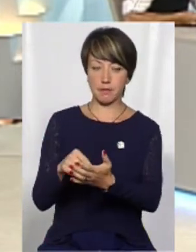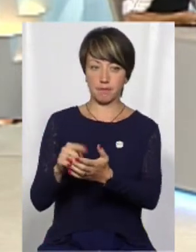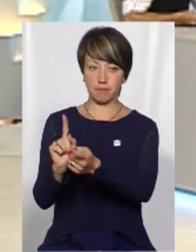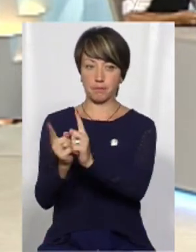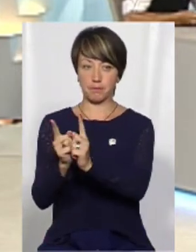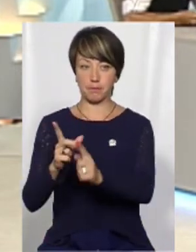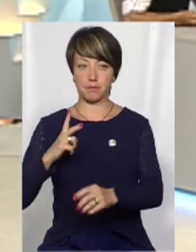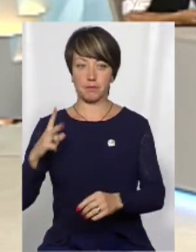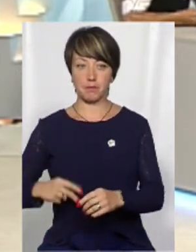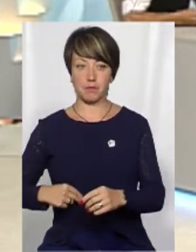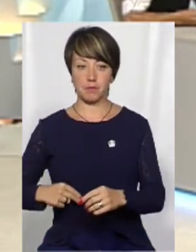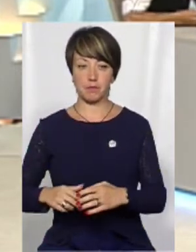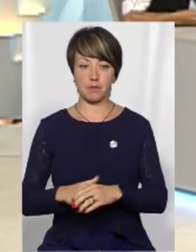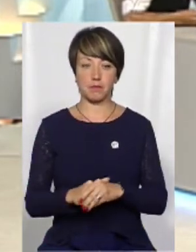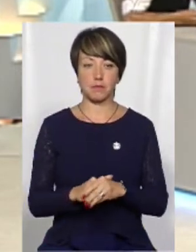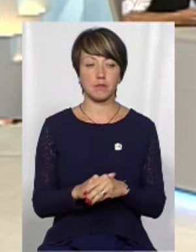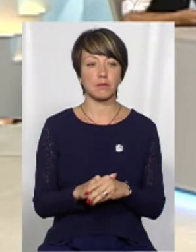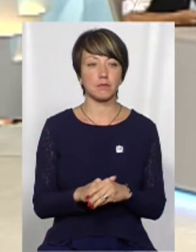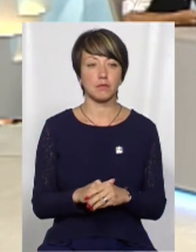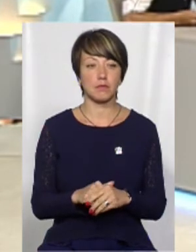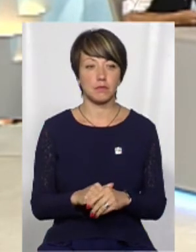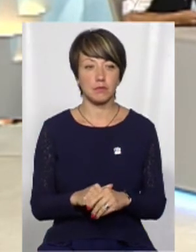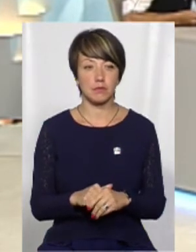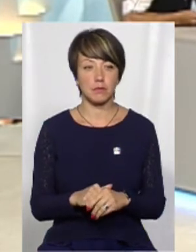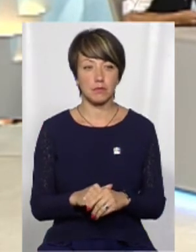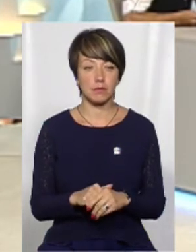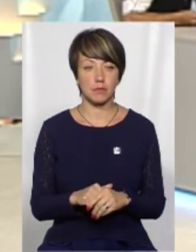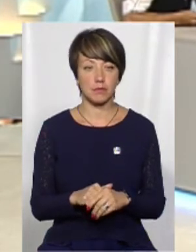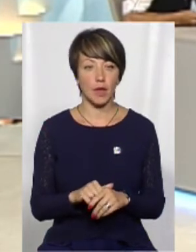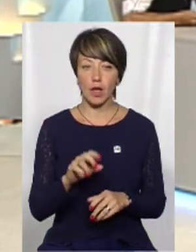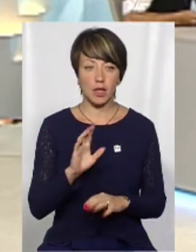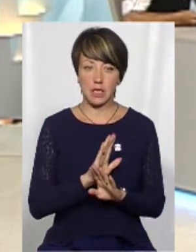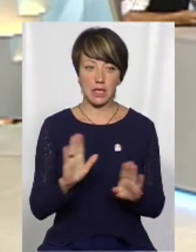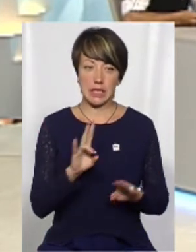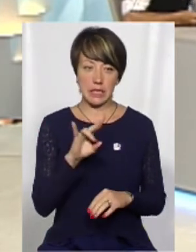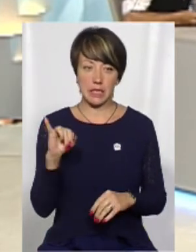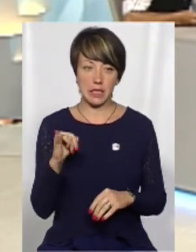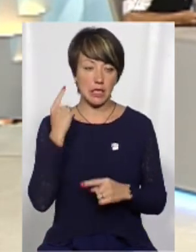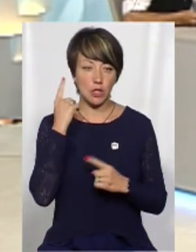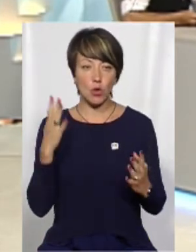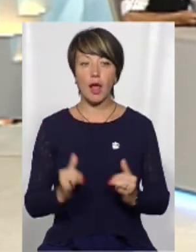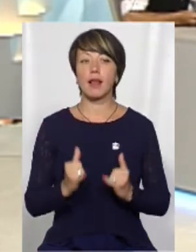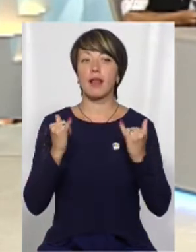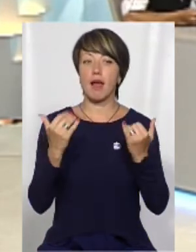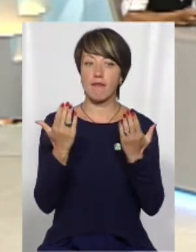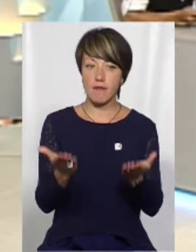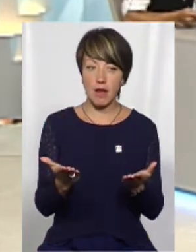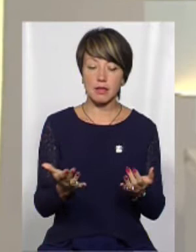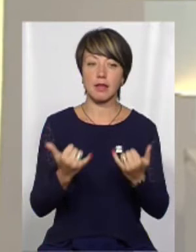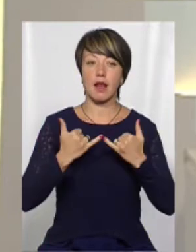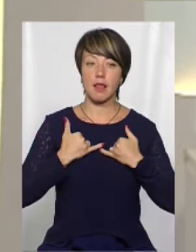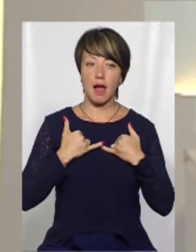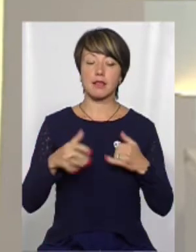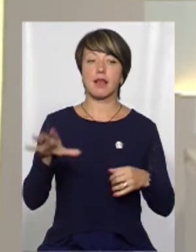Saviez-vous du projet de mode qui passera demain? Non. Ось для вас і для нас і для